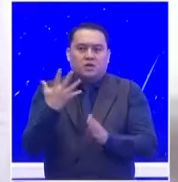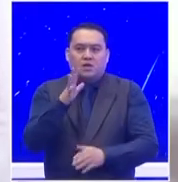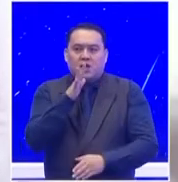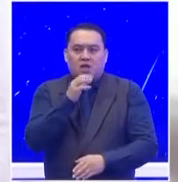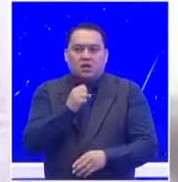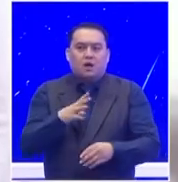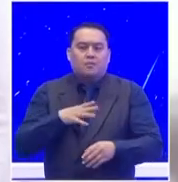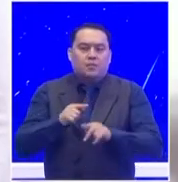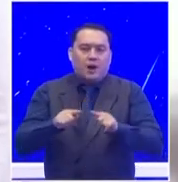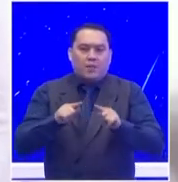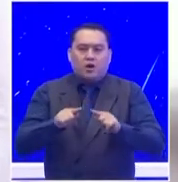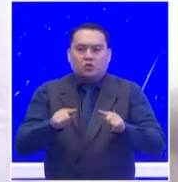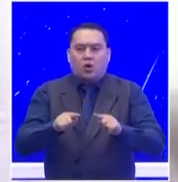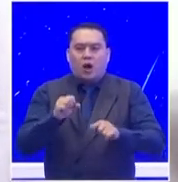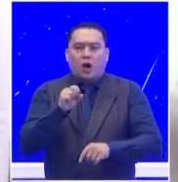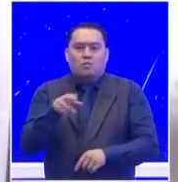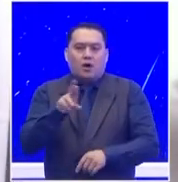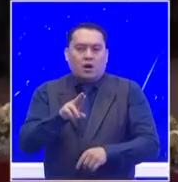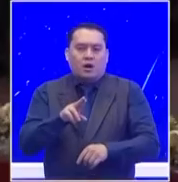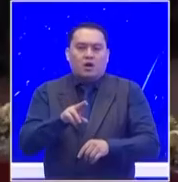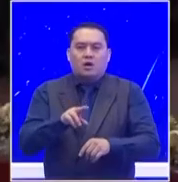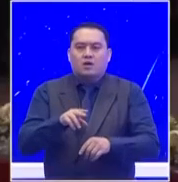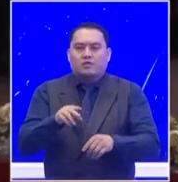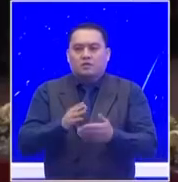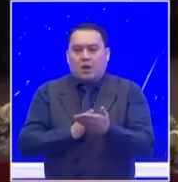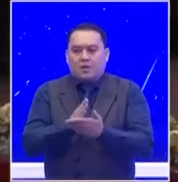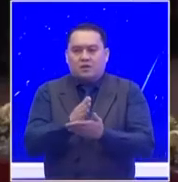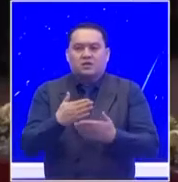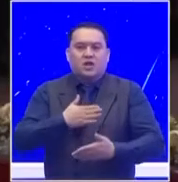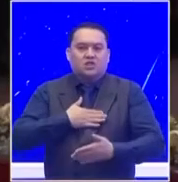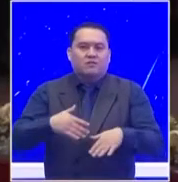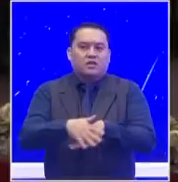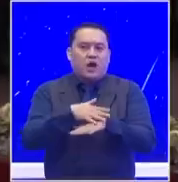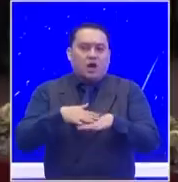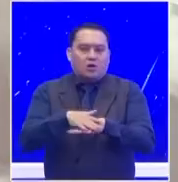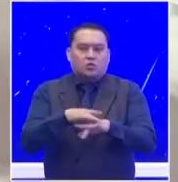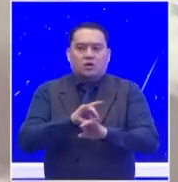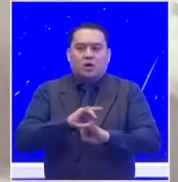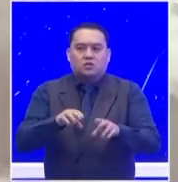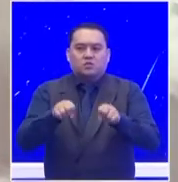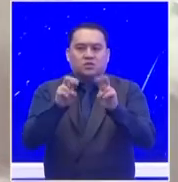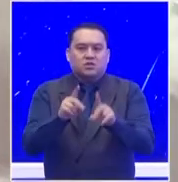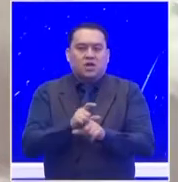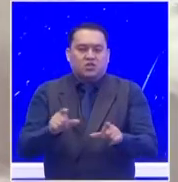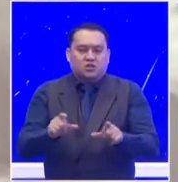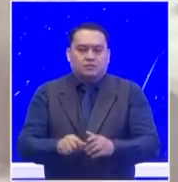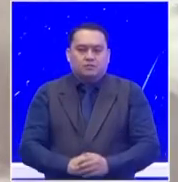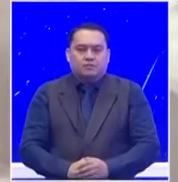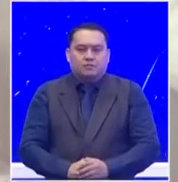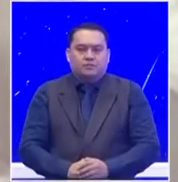175-летия. Пропаганда трудов Абая – одна из главных философских направлений нашего народа, отмечают специалисты.